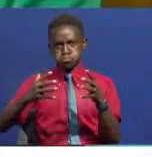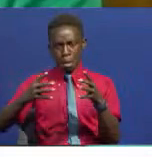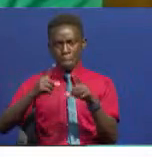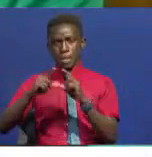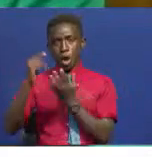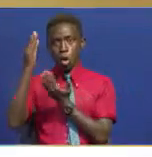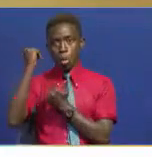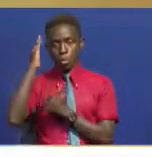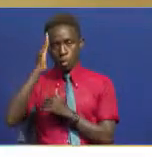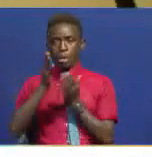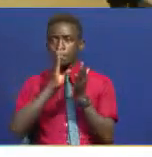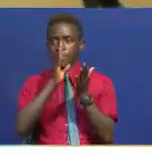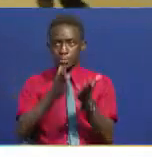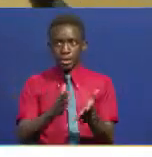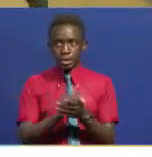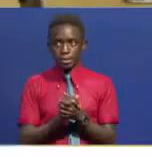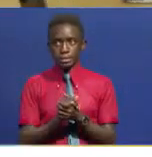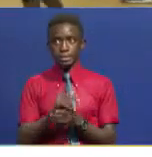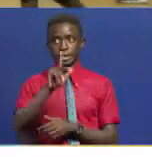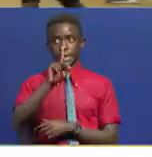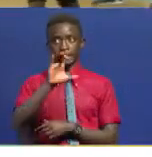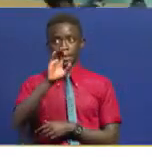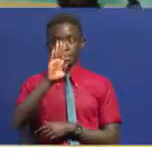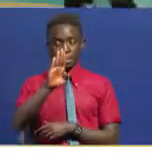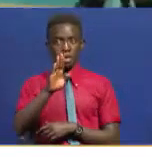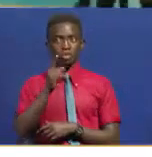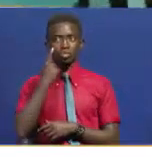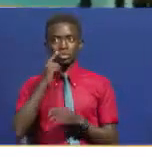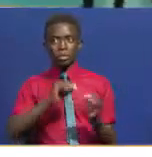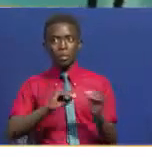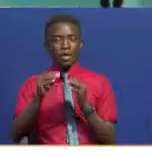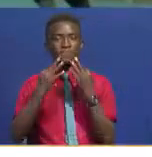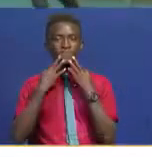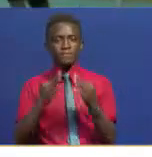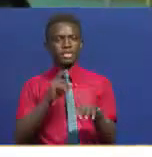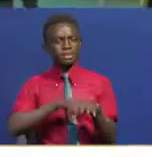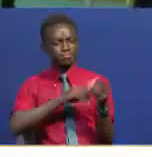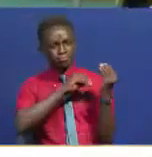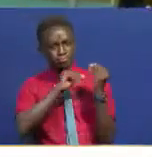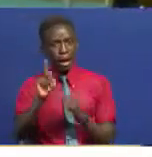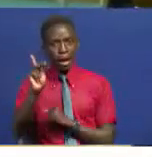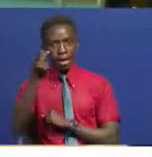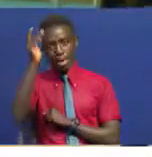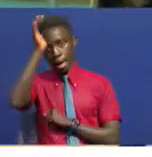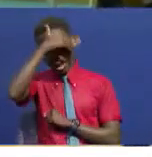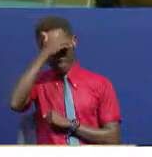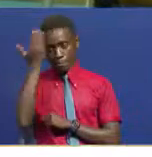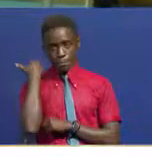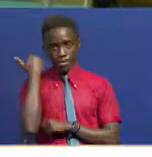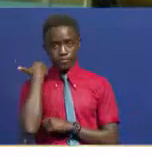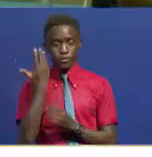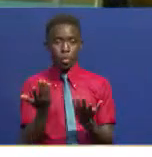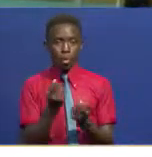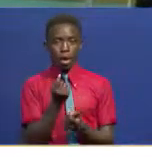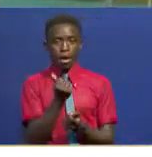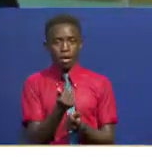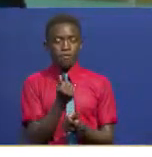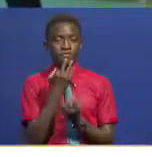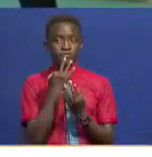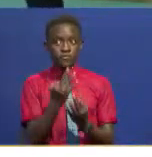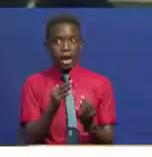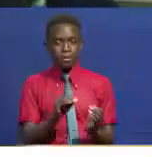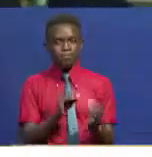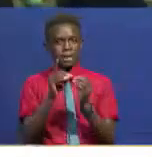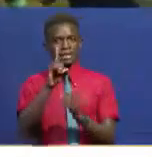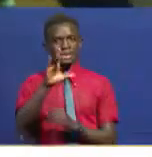he starts playing these playoffs. KCB ilifuzu kwa finali baada ya kushinda Kenya Army kwenye robo finali, kisha ikailemea DCI kwenye